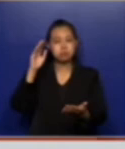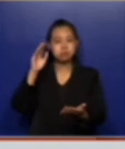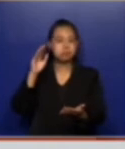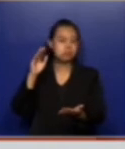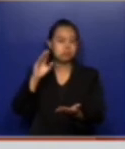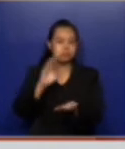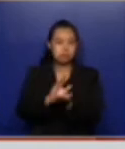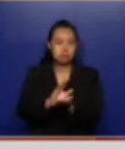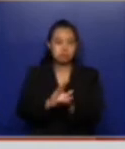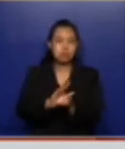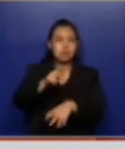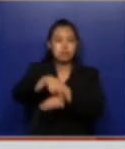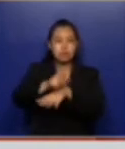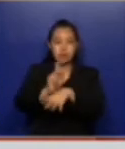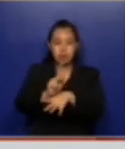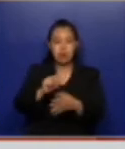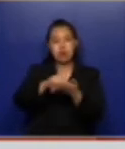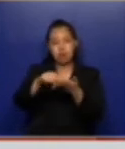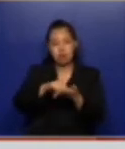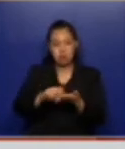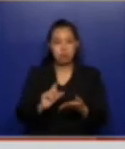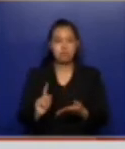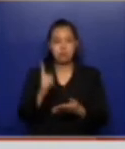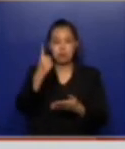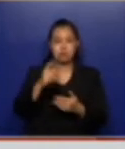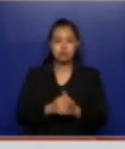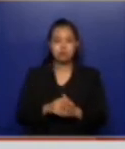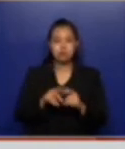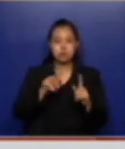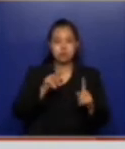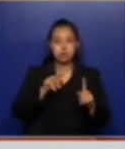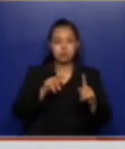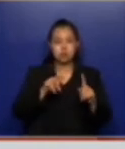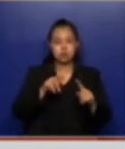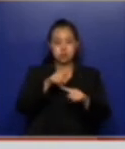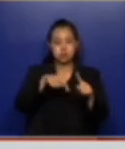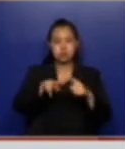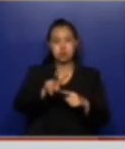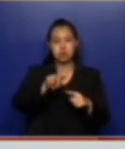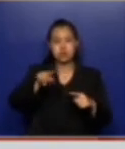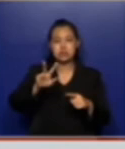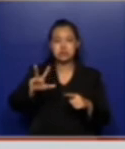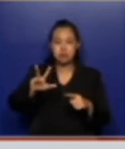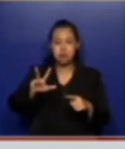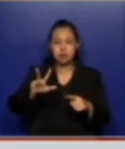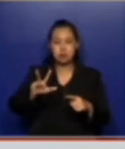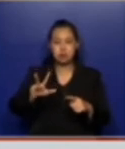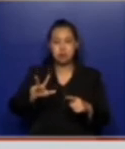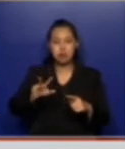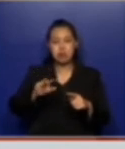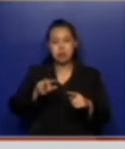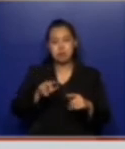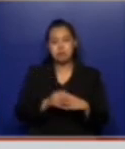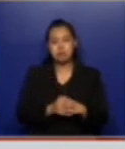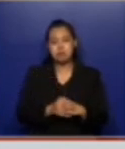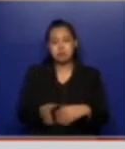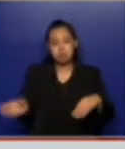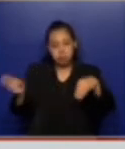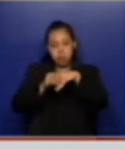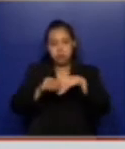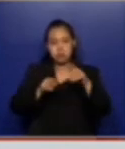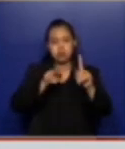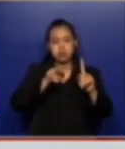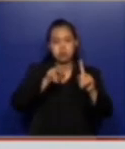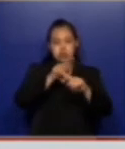ครับจาก 2-3.5 แก้บอกว่าจาก 2-3 เป็น 2-7.5